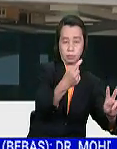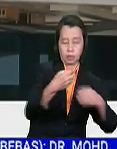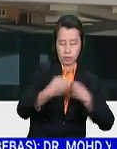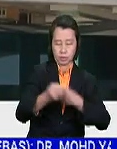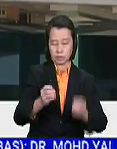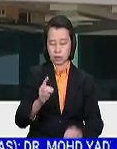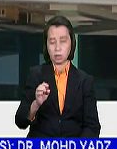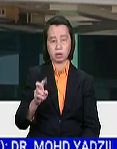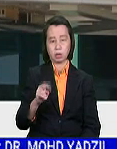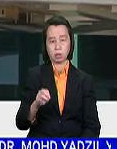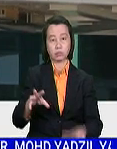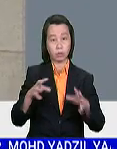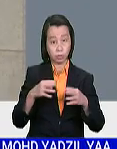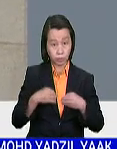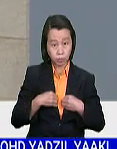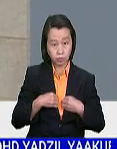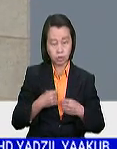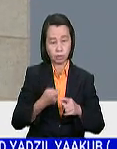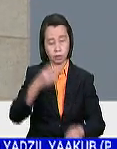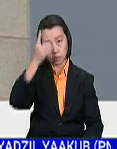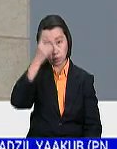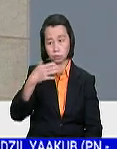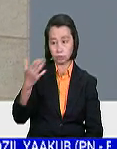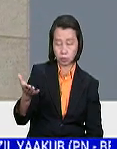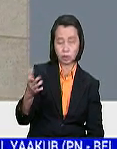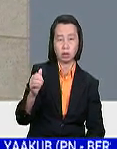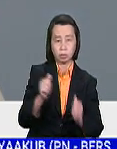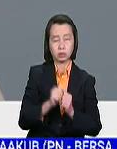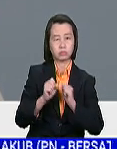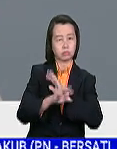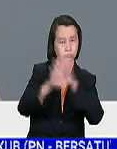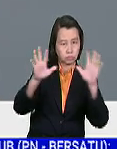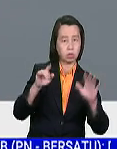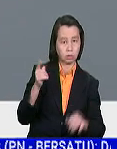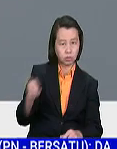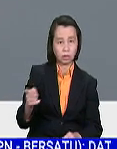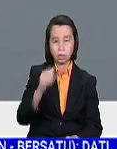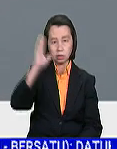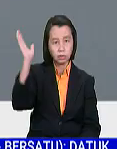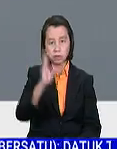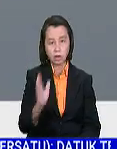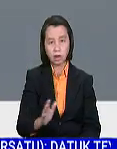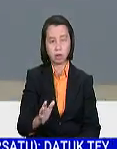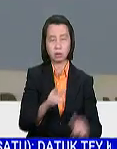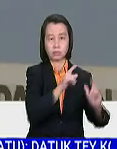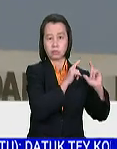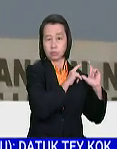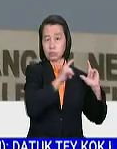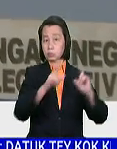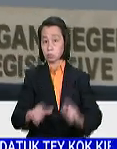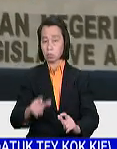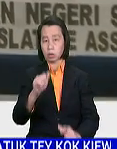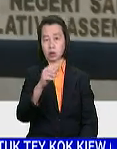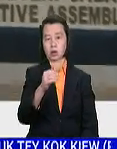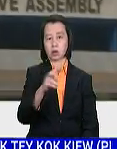Abah telah menerima Akuan berkanun daripada Datu Muhammadin yang dengan jelas menyatakan beliau tidak Letakkan jawatan sebagai